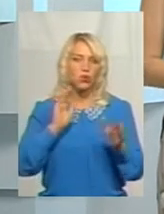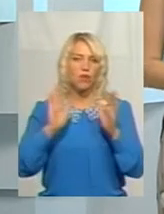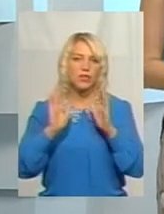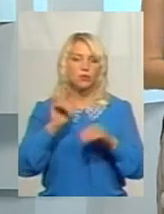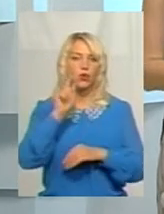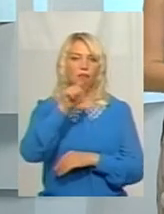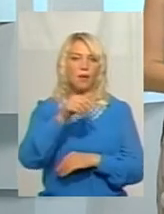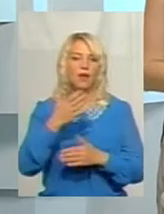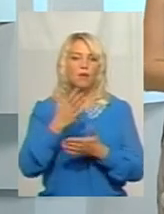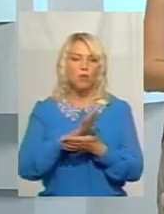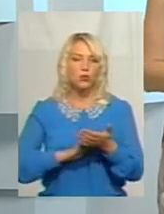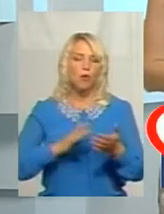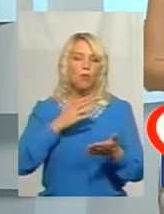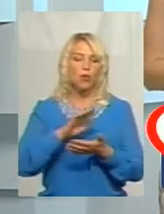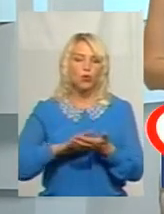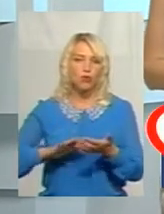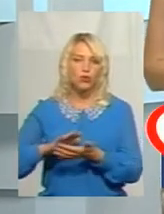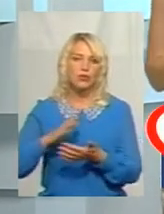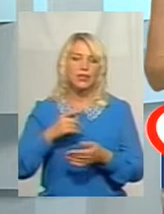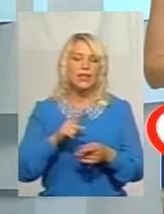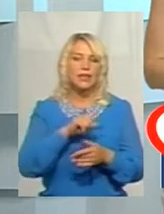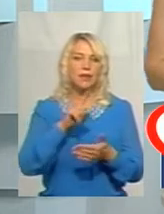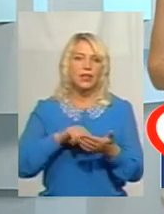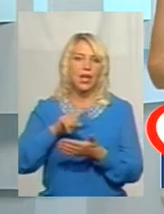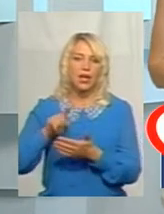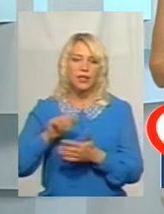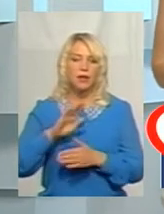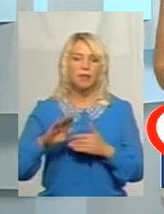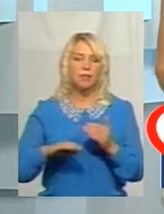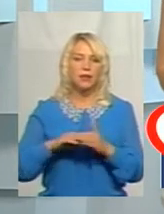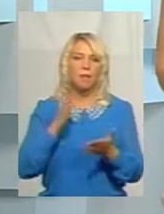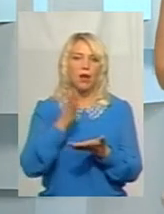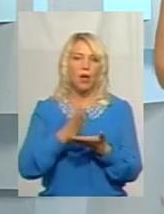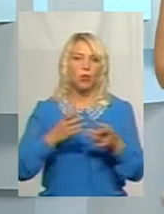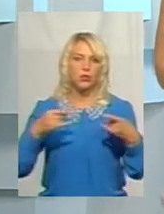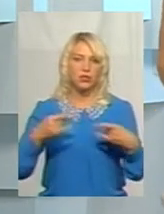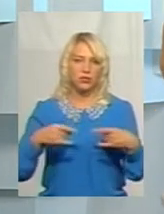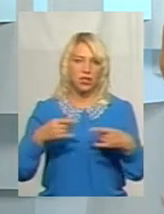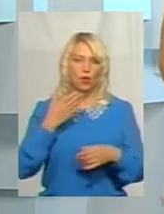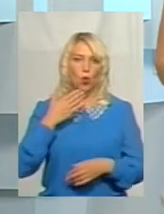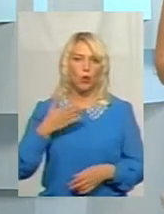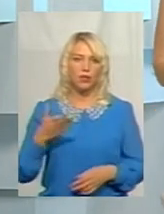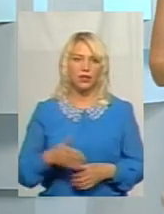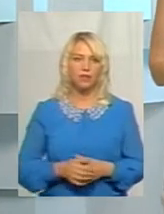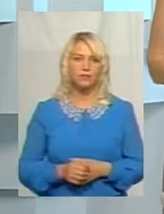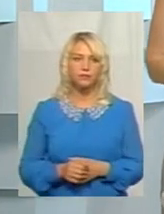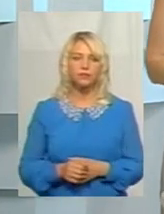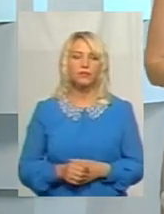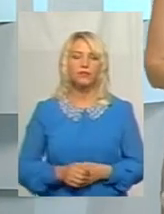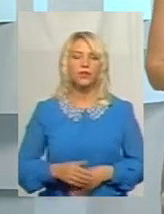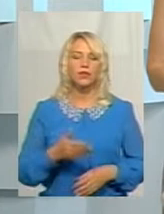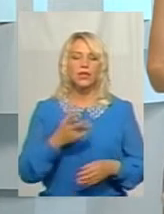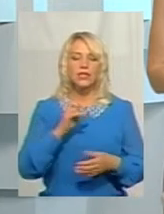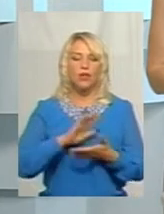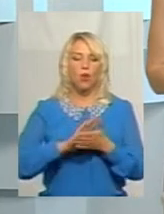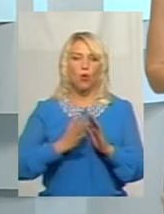там ви можете продовжити ставити свої питання під прямою трансляцією в коментарях. За умовами проєкту ми маємо чіткий